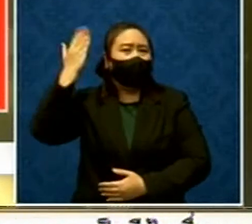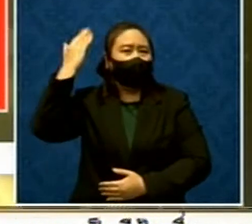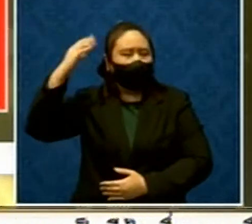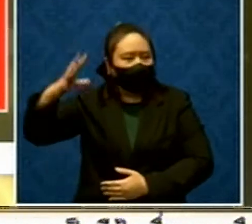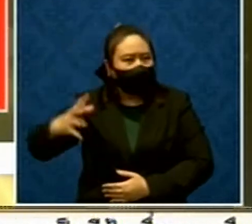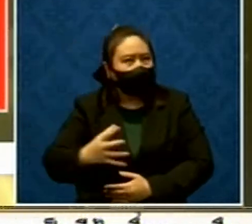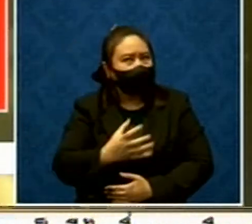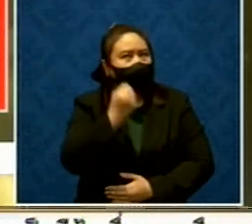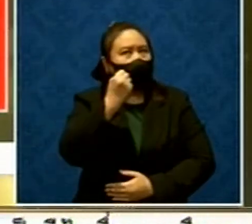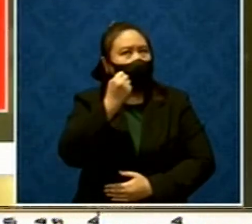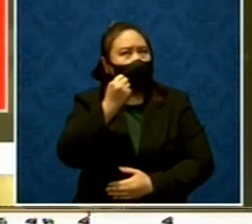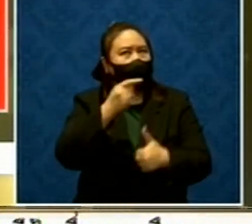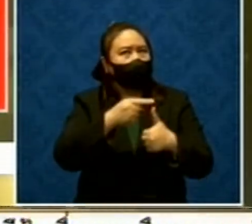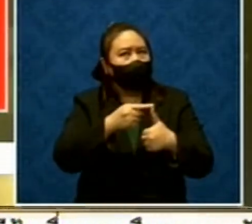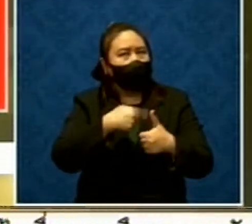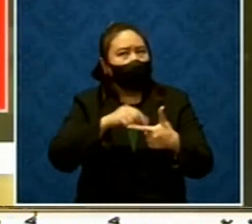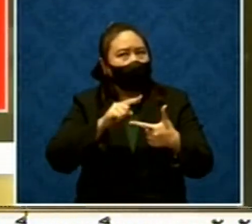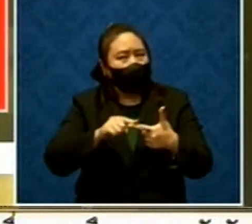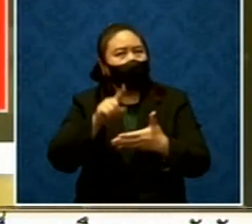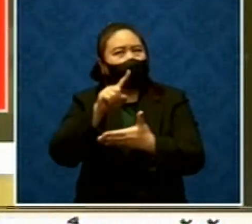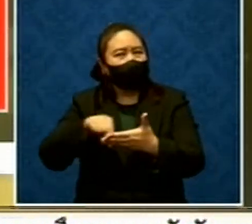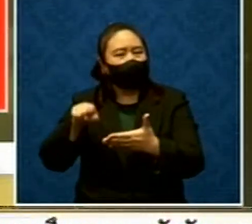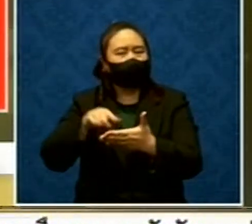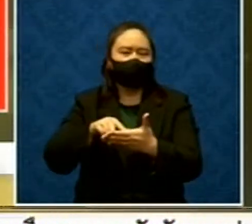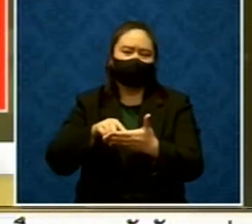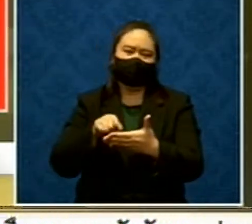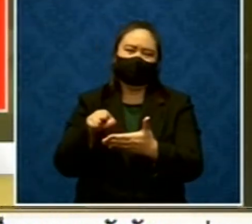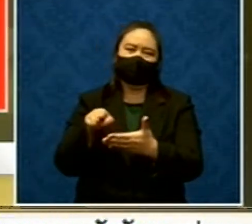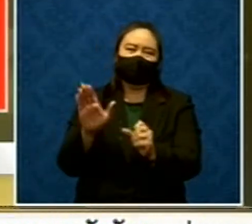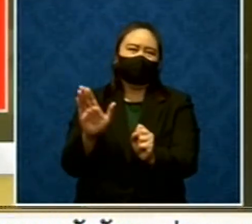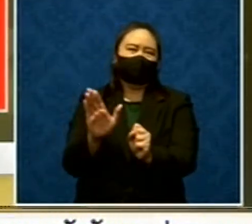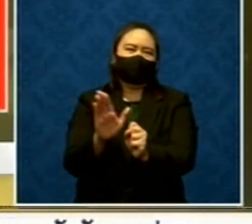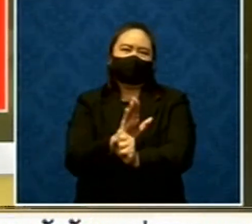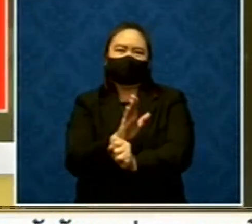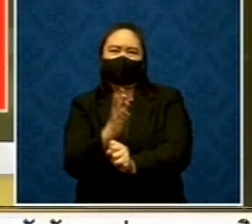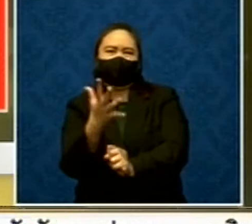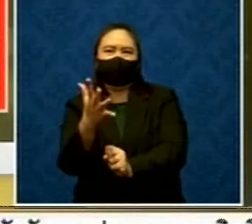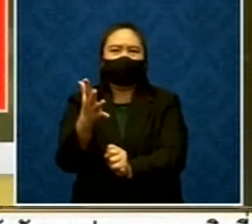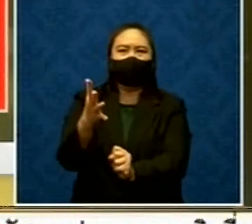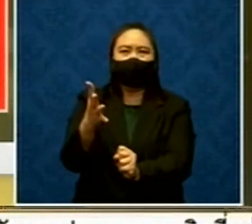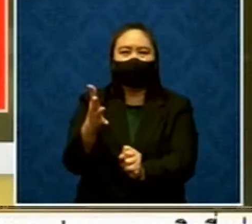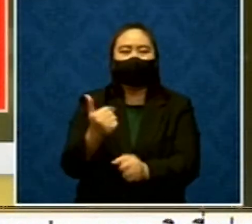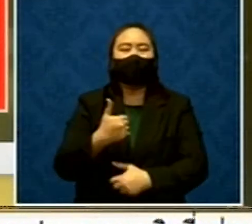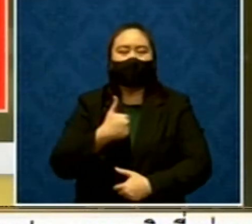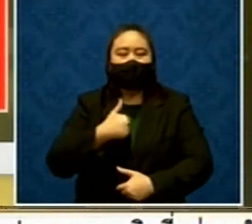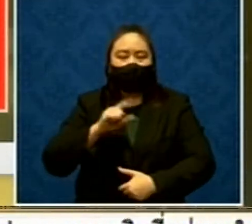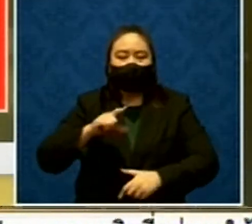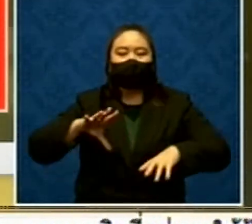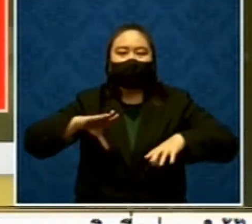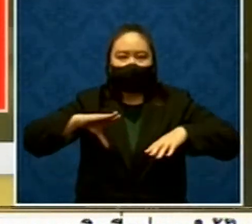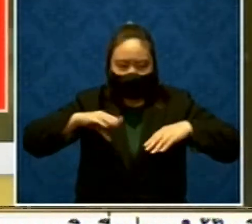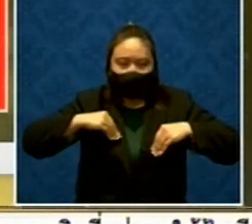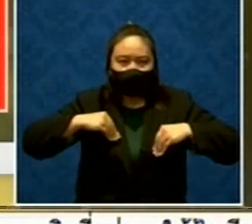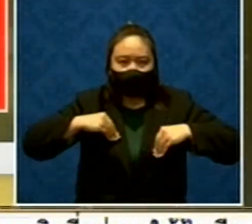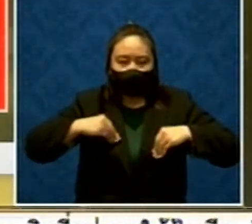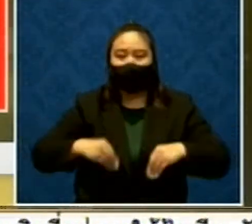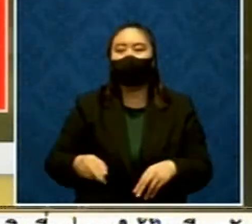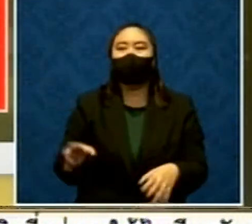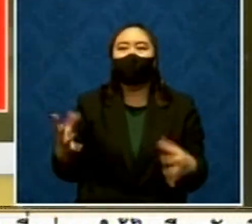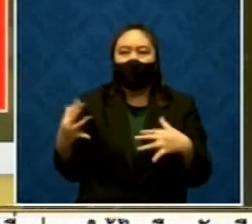งมาจากกระบวนการเลือกตั้งที่ไม่ค่อยสมบูรณ์นักเราเองก็ต้องยอมรับว่ามานั่งในสภาด้ว